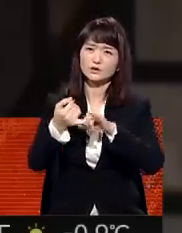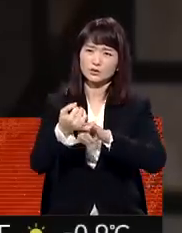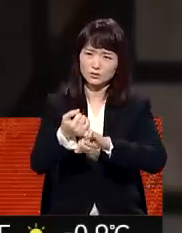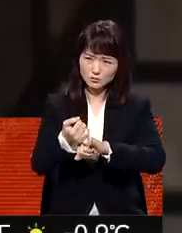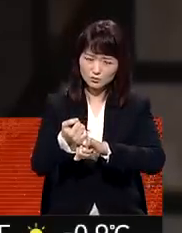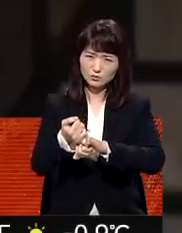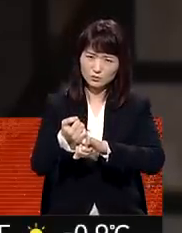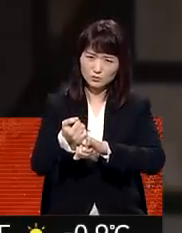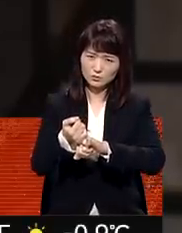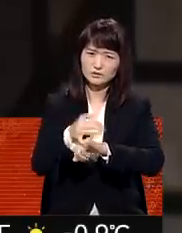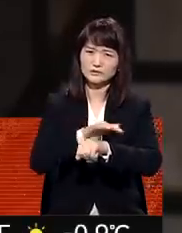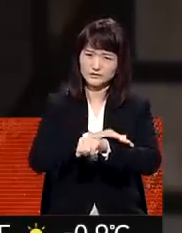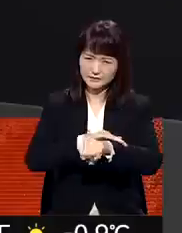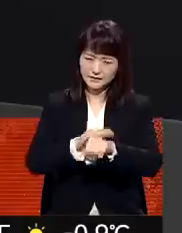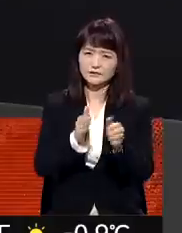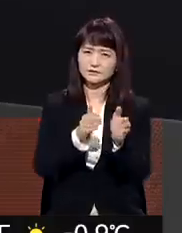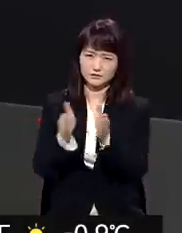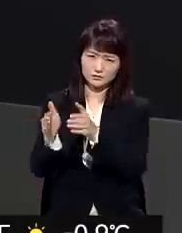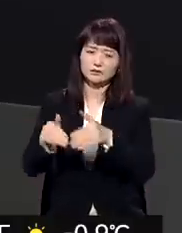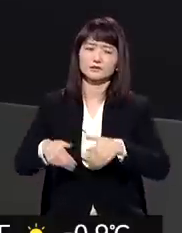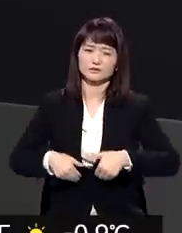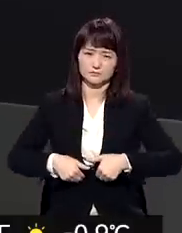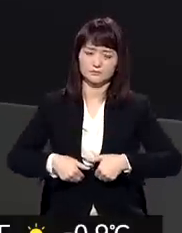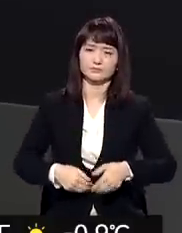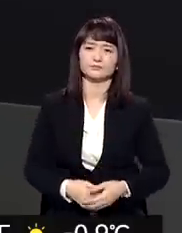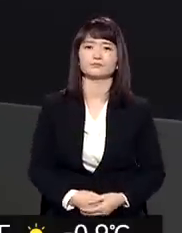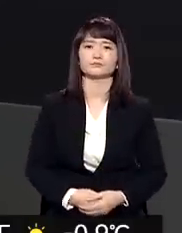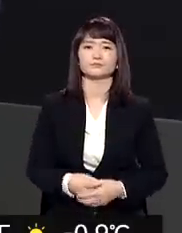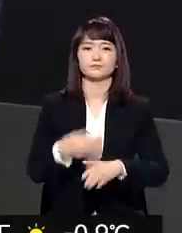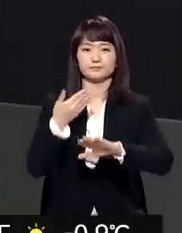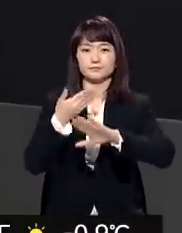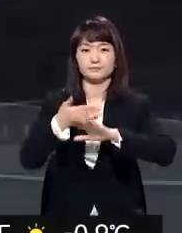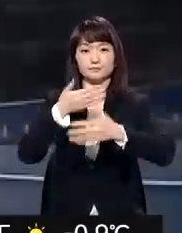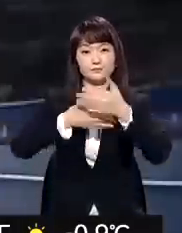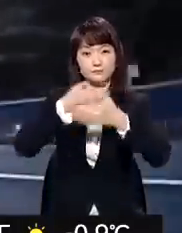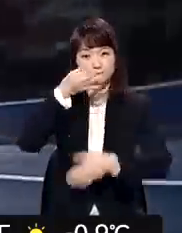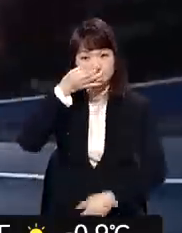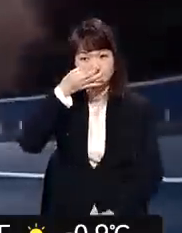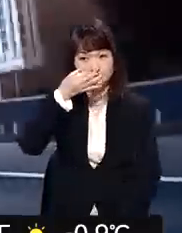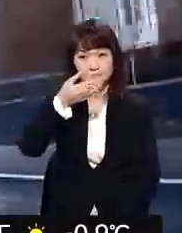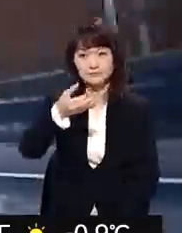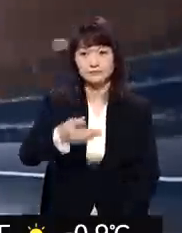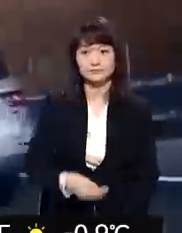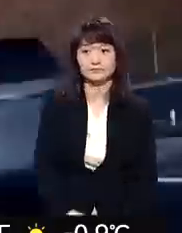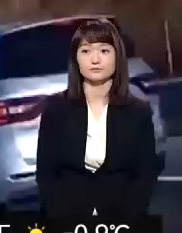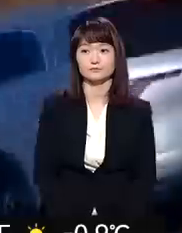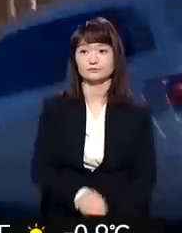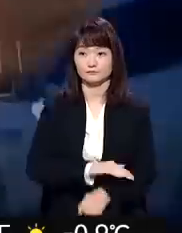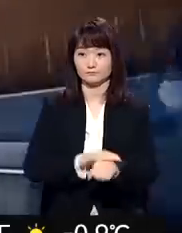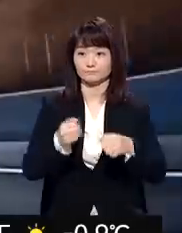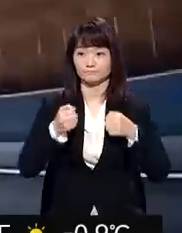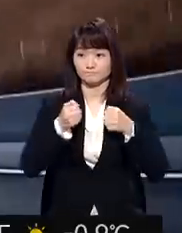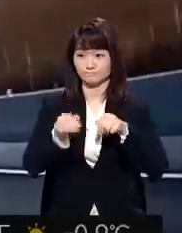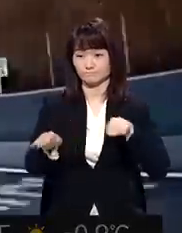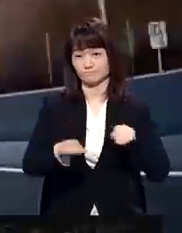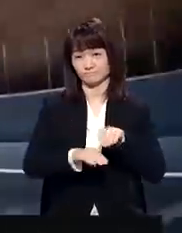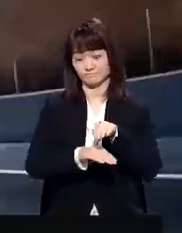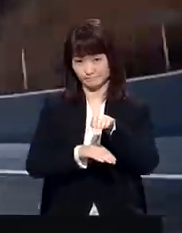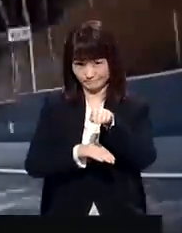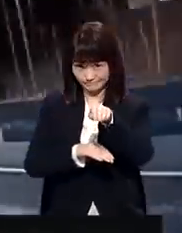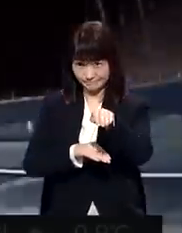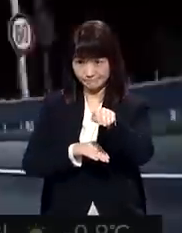말씀까지 드리겠습니다 좋습니다 자 또 다른 영상이어서 보시죠 자 역시 문제없이 잘 달리고 있는데